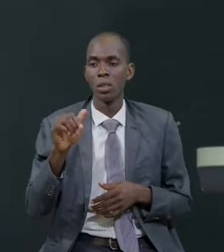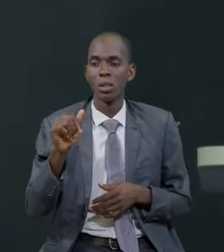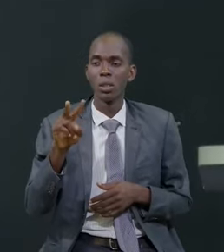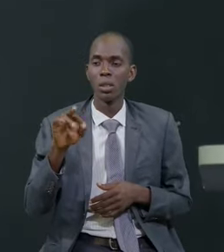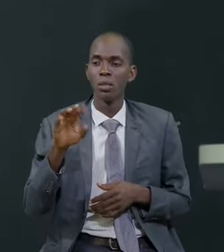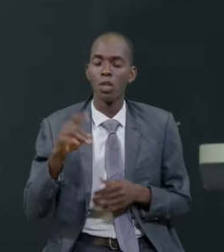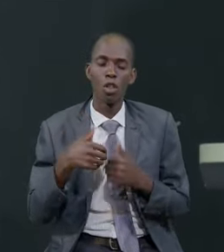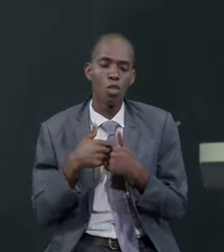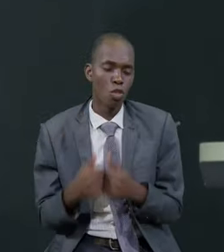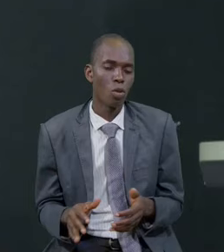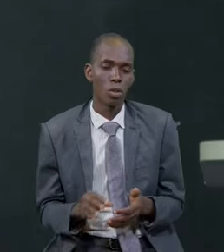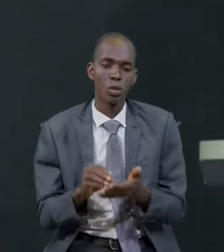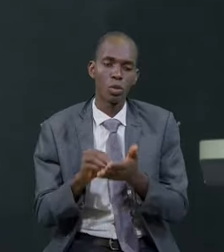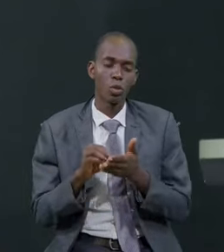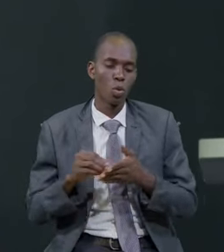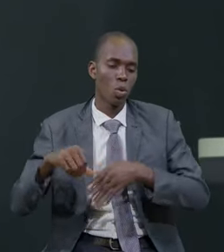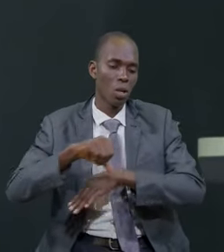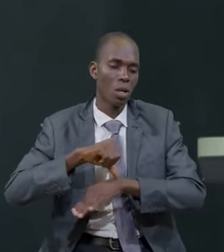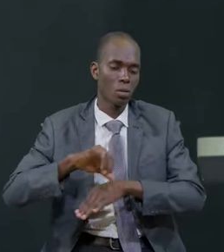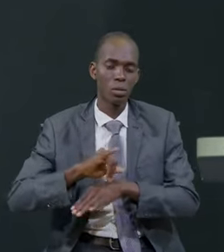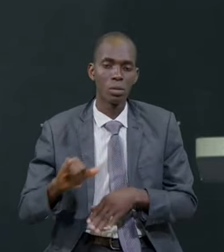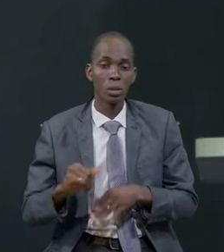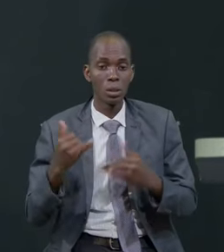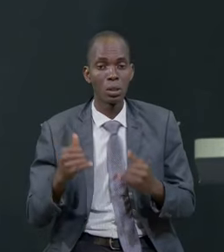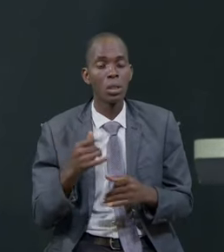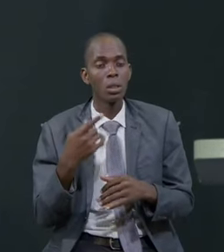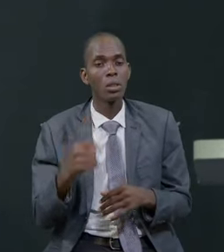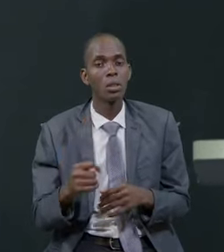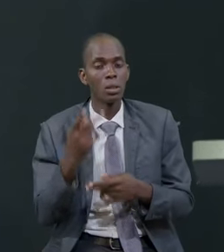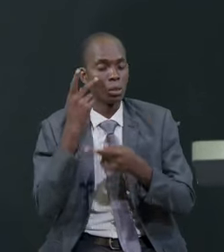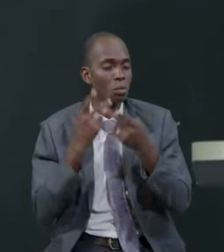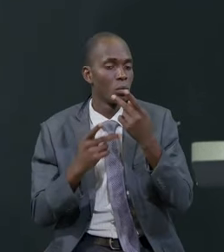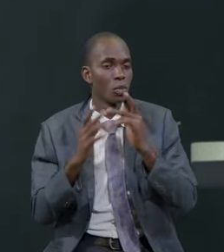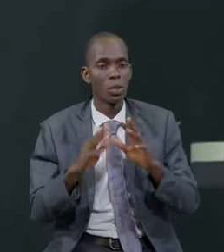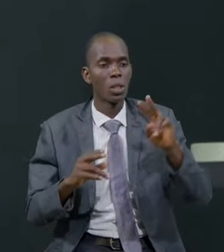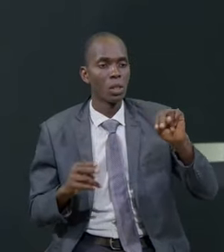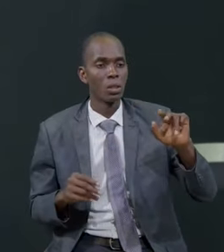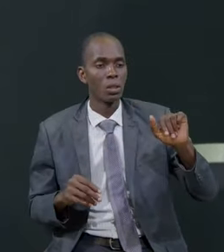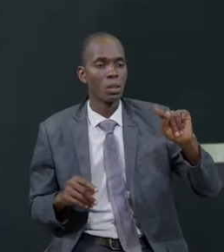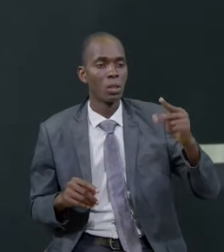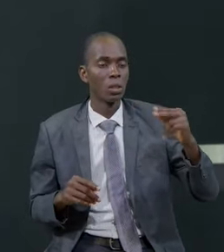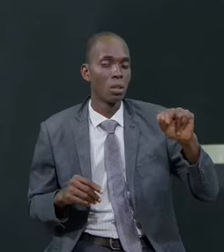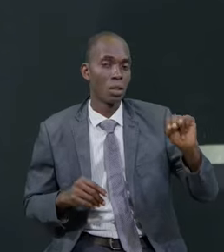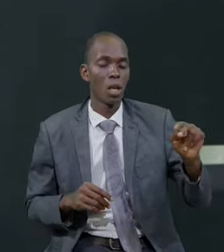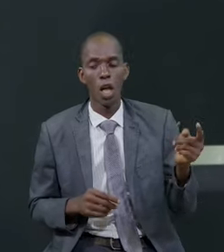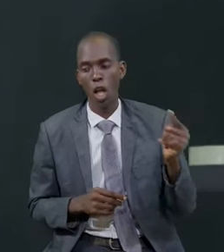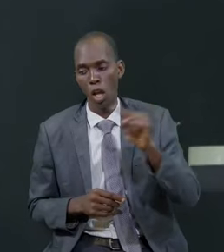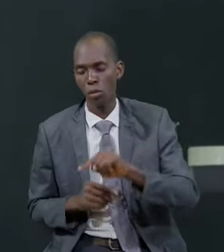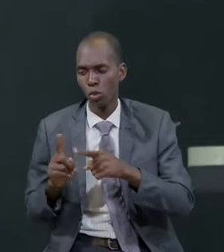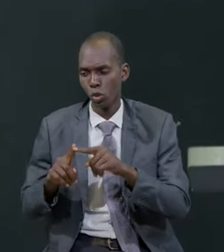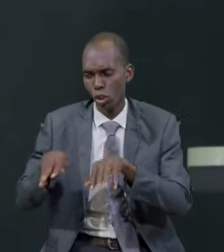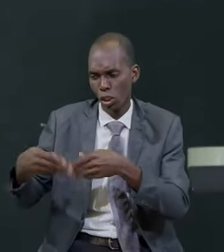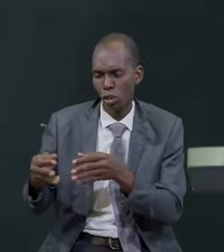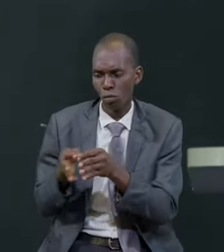Et Nathan est venu vers lui. Il a raconté une histoire. Il ne pouvait même pas discerner que Nathan parlait de lui.